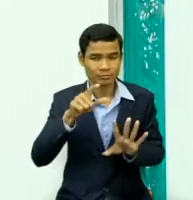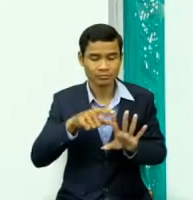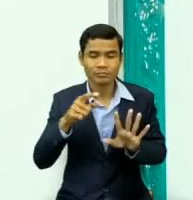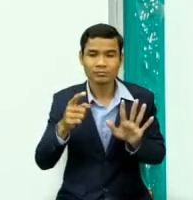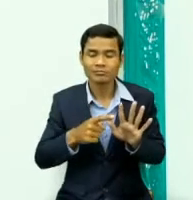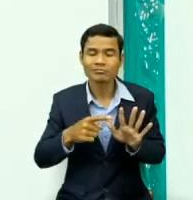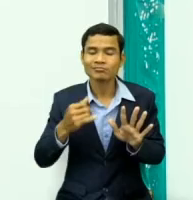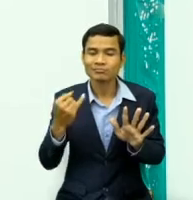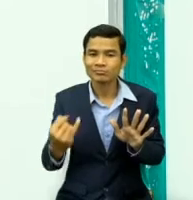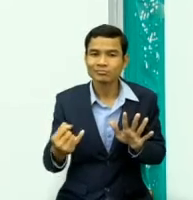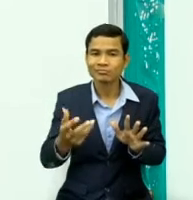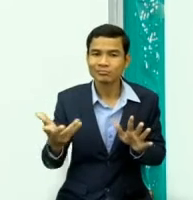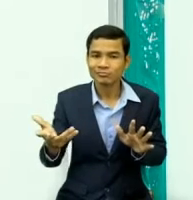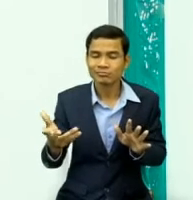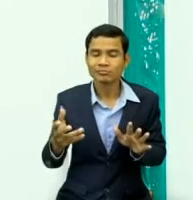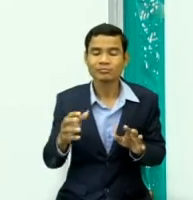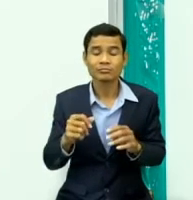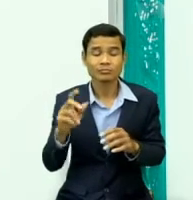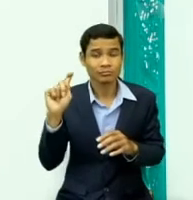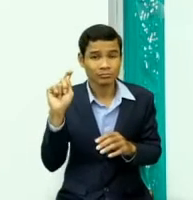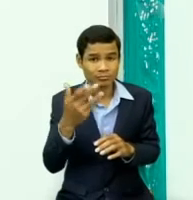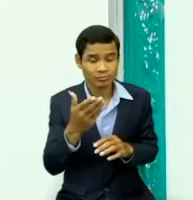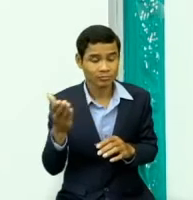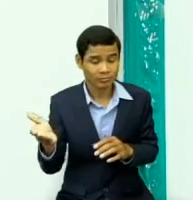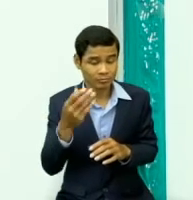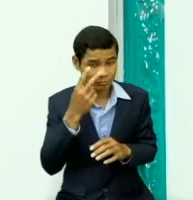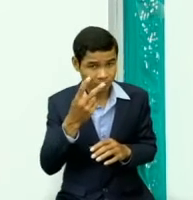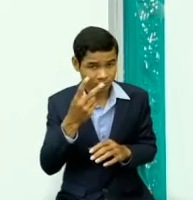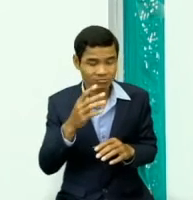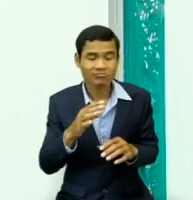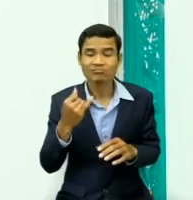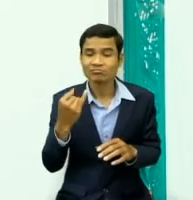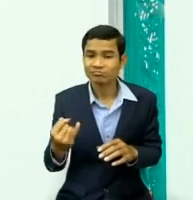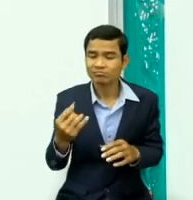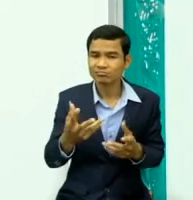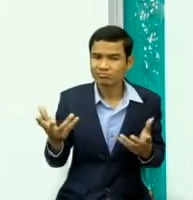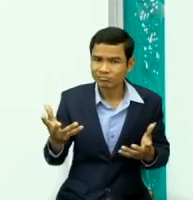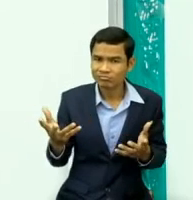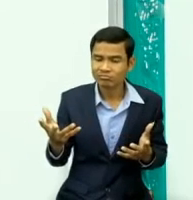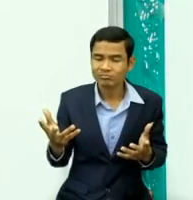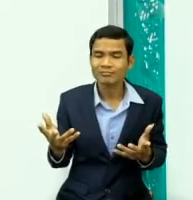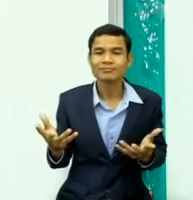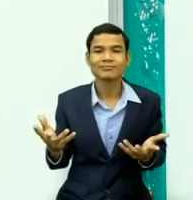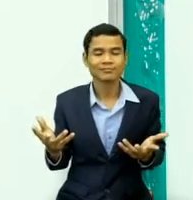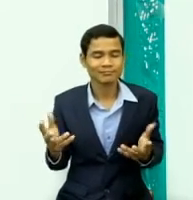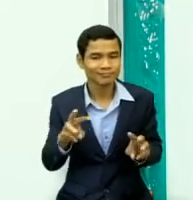con cần mở chai nhá nè để không rụp hiệp dưới nè con chỉ quạt chỉ không may để đạch đá